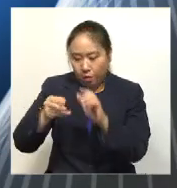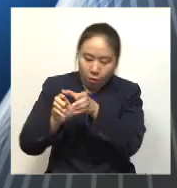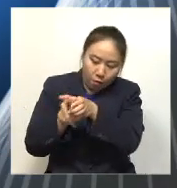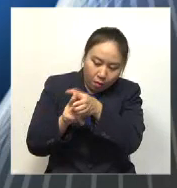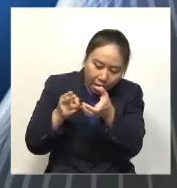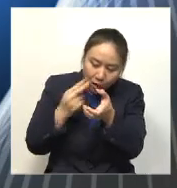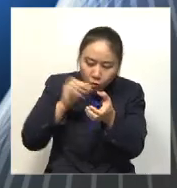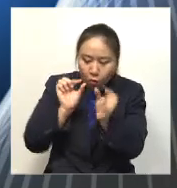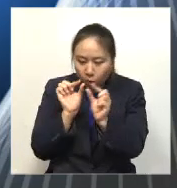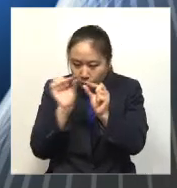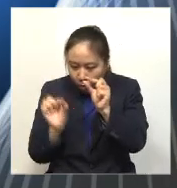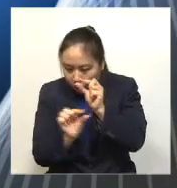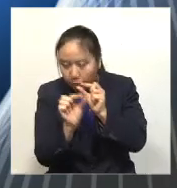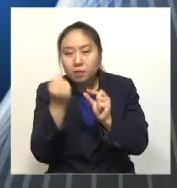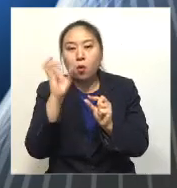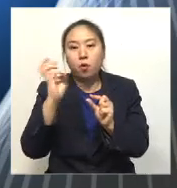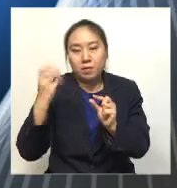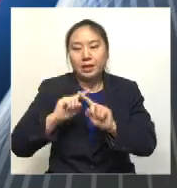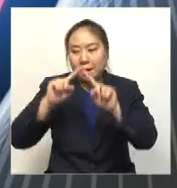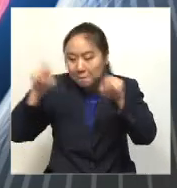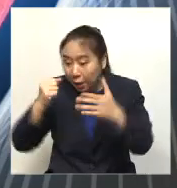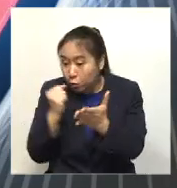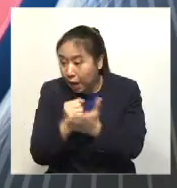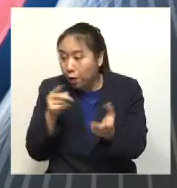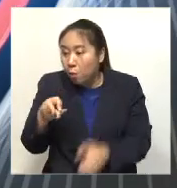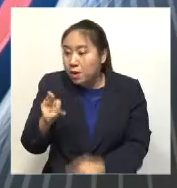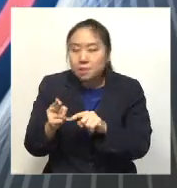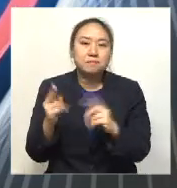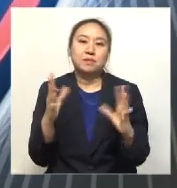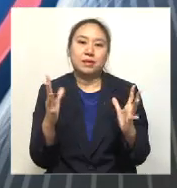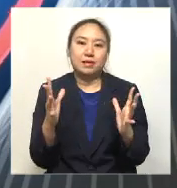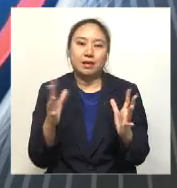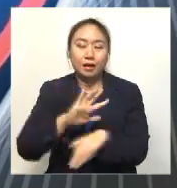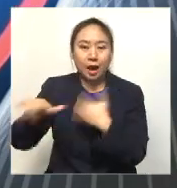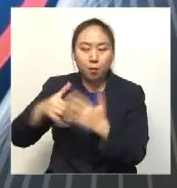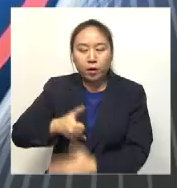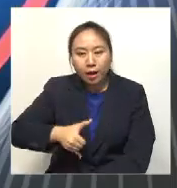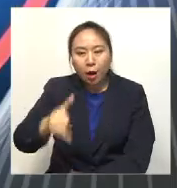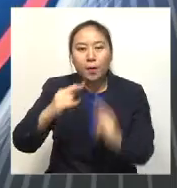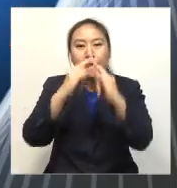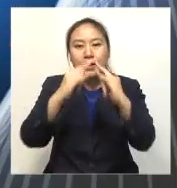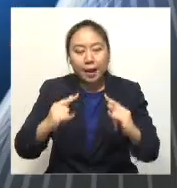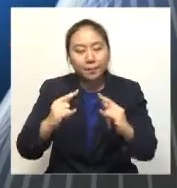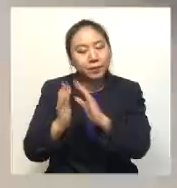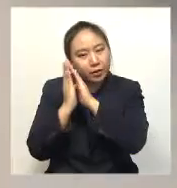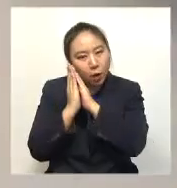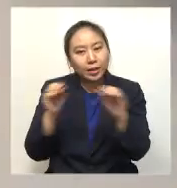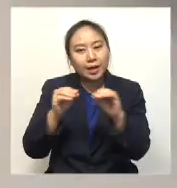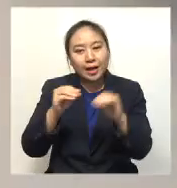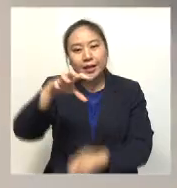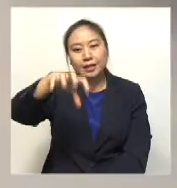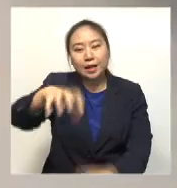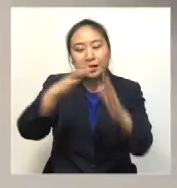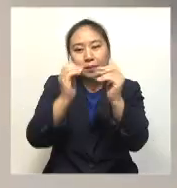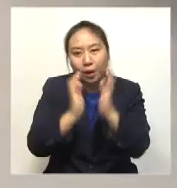นัดแต่ไม่พบใบอนุญาตพกพาจากการสอบสวนทราบว่าทั้งหมดเดินทางเข้าไปตั้งแคมป์ที่บริเวณใกล้สำนักสงฆ์เหมืองเต่าด